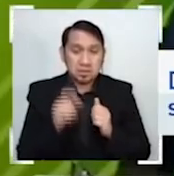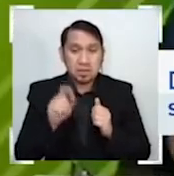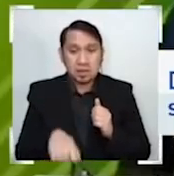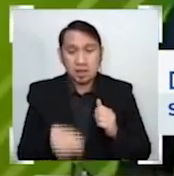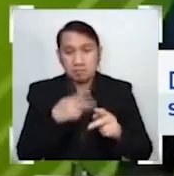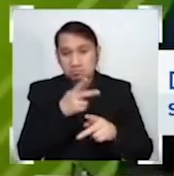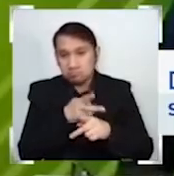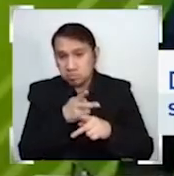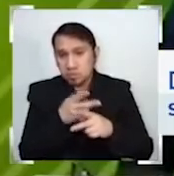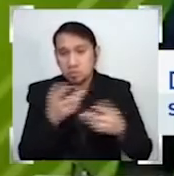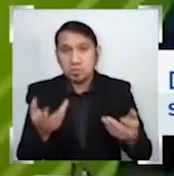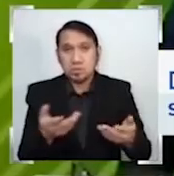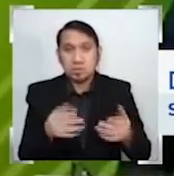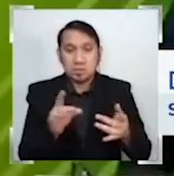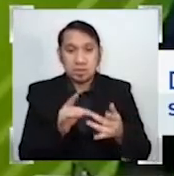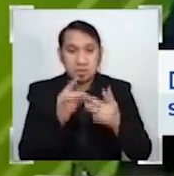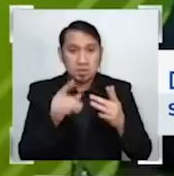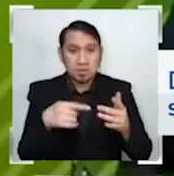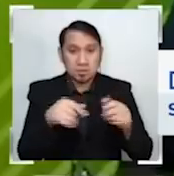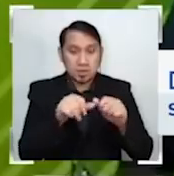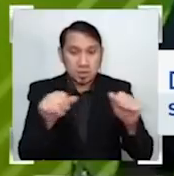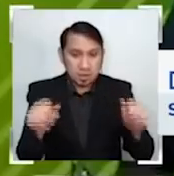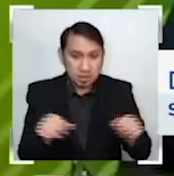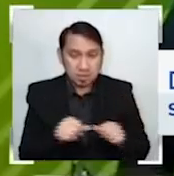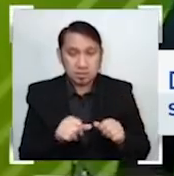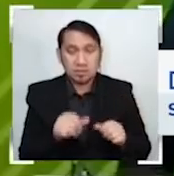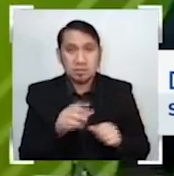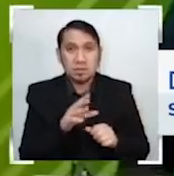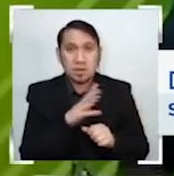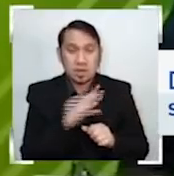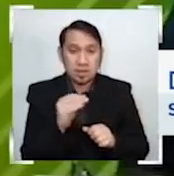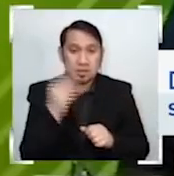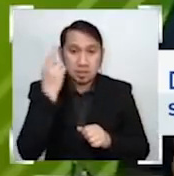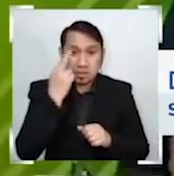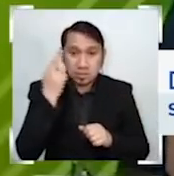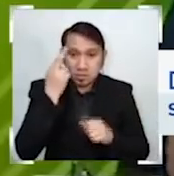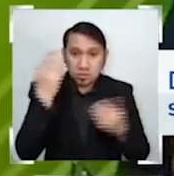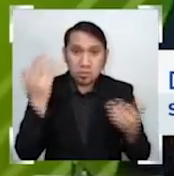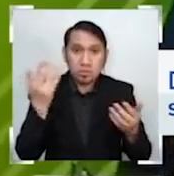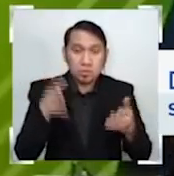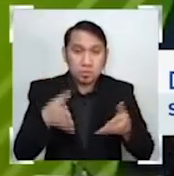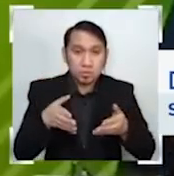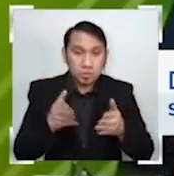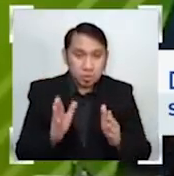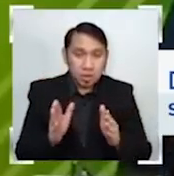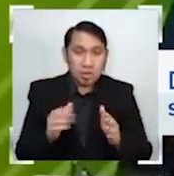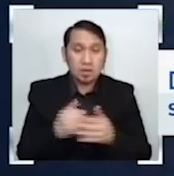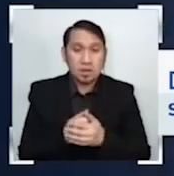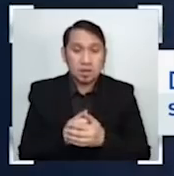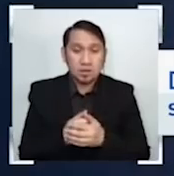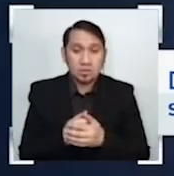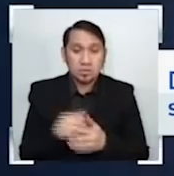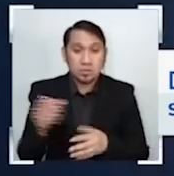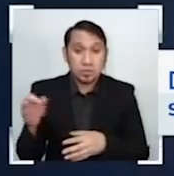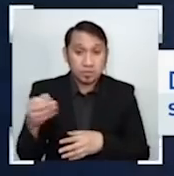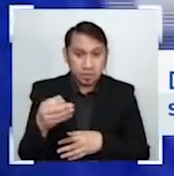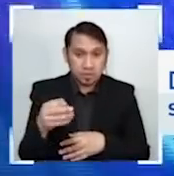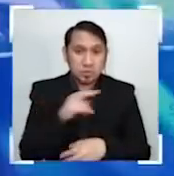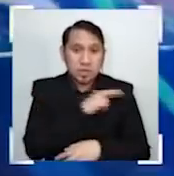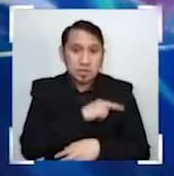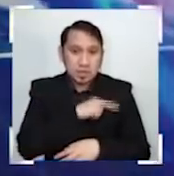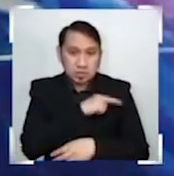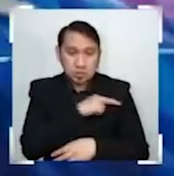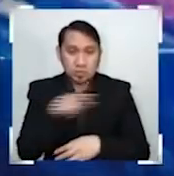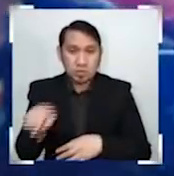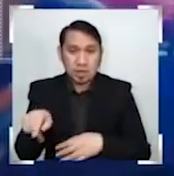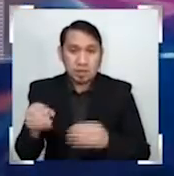sinabi ko na. And to the very reason is to allow fish stocks to replenish. Ako si Mariz Umali,